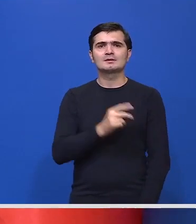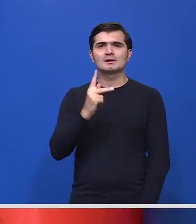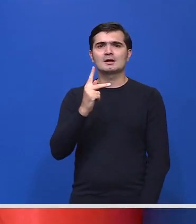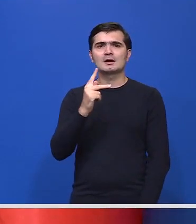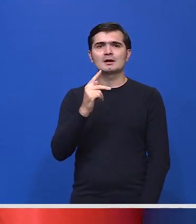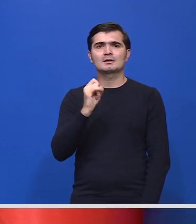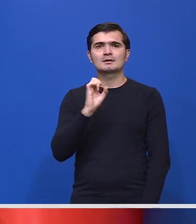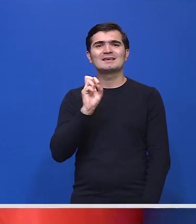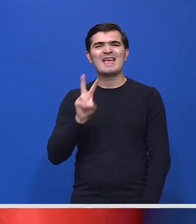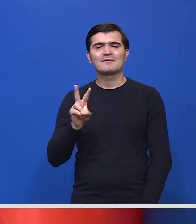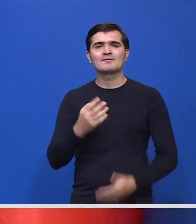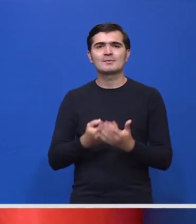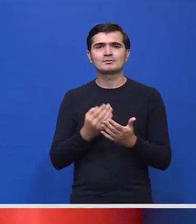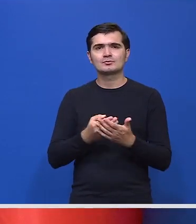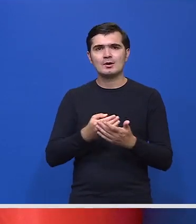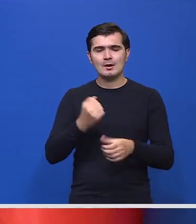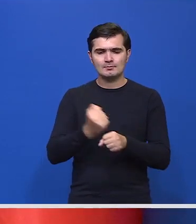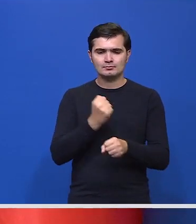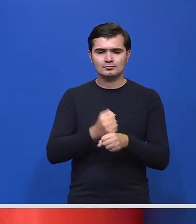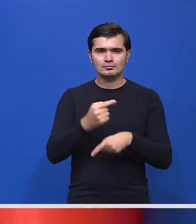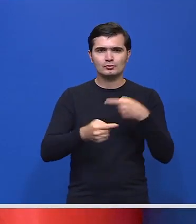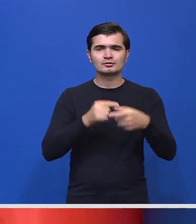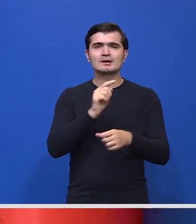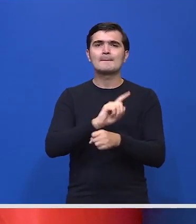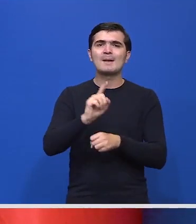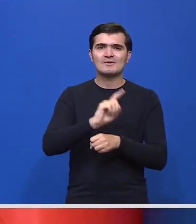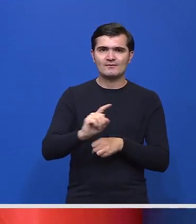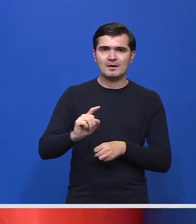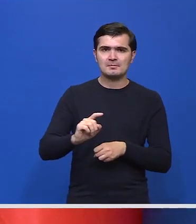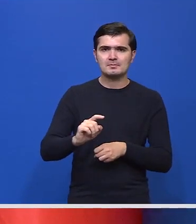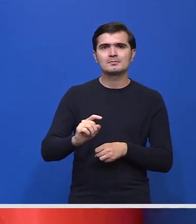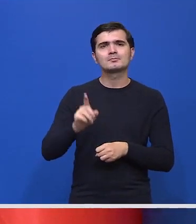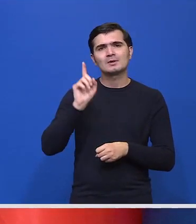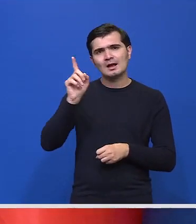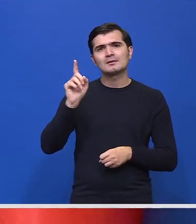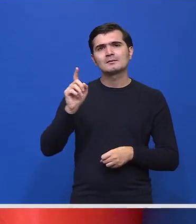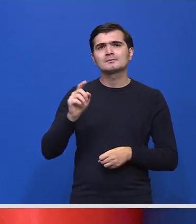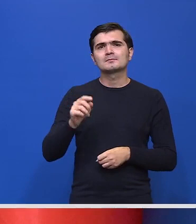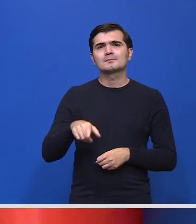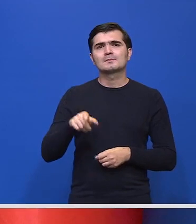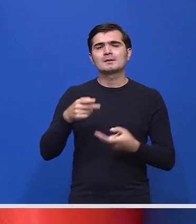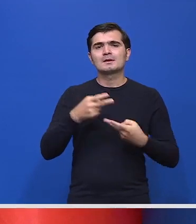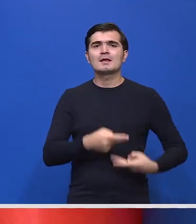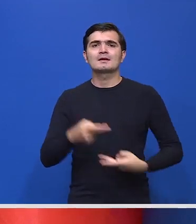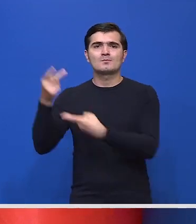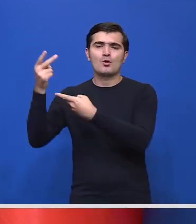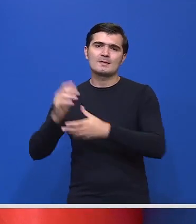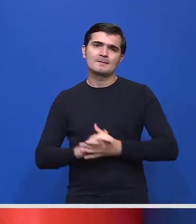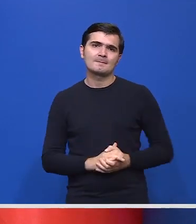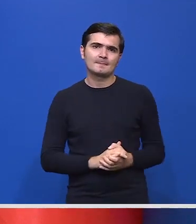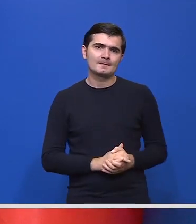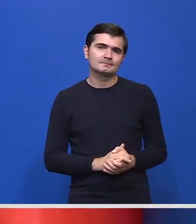Kiev în privința procesării mărfurilor pe care le exportă în